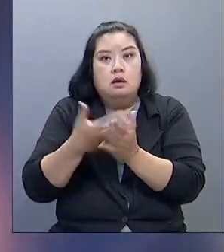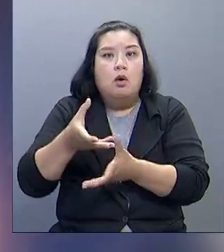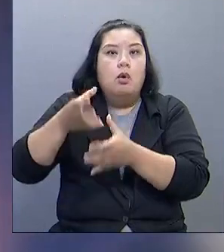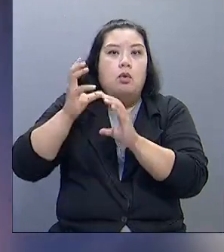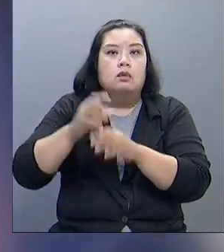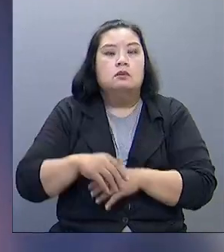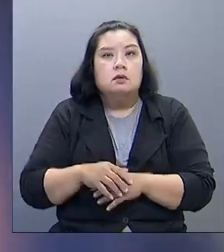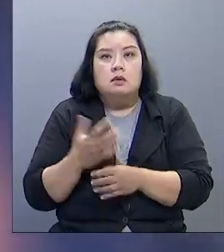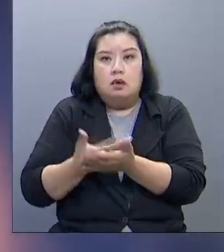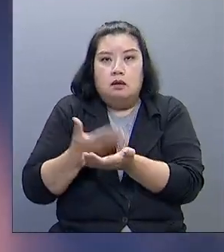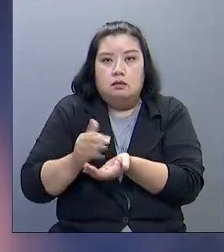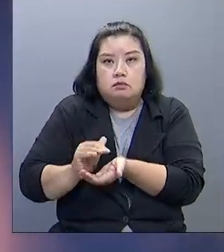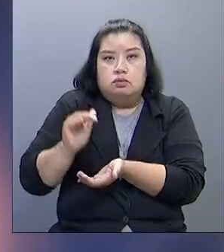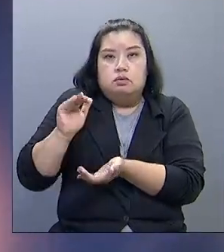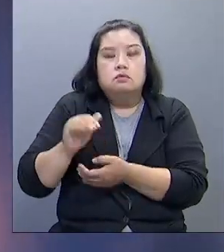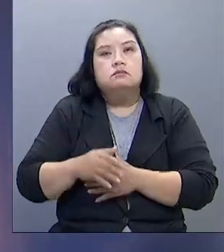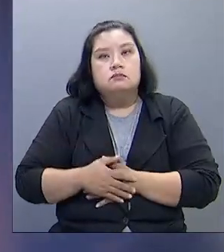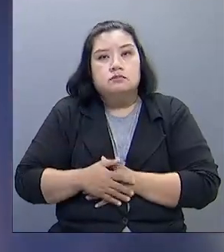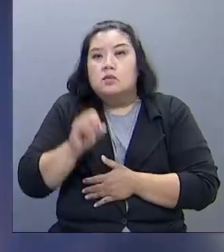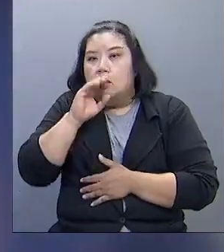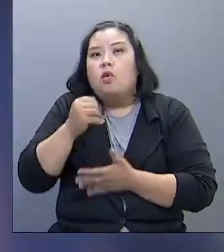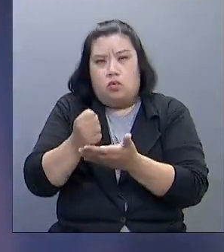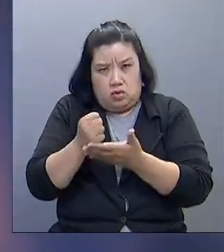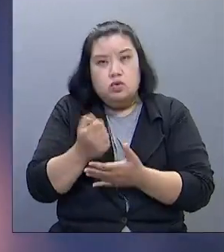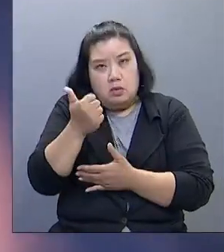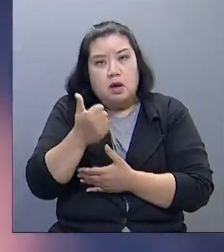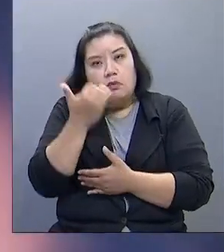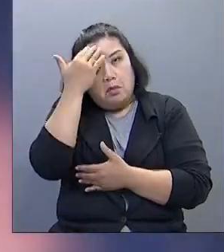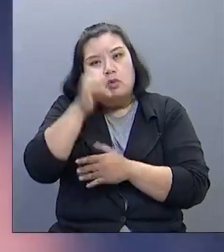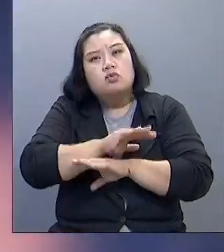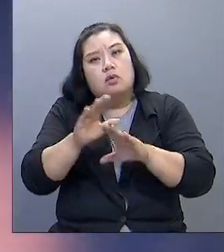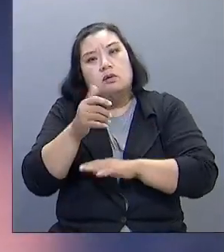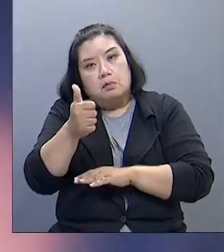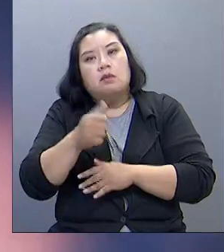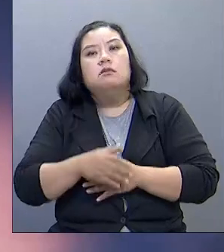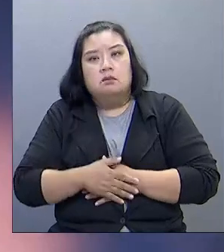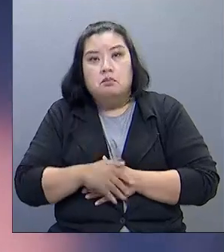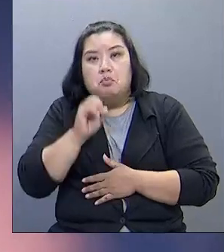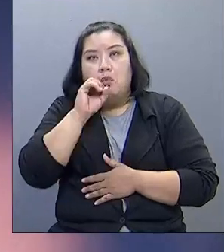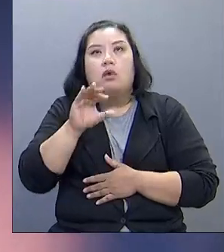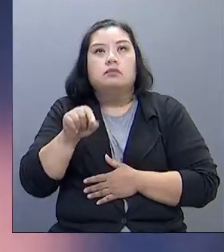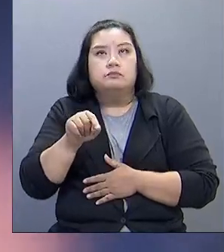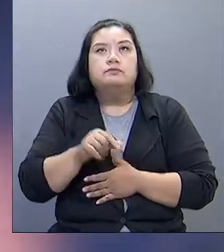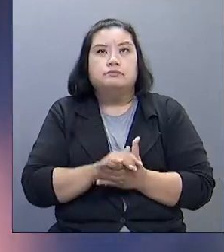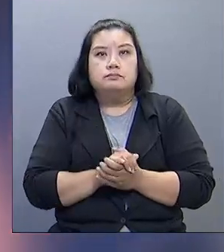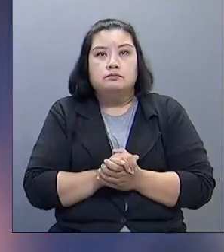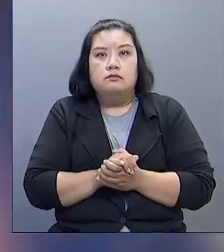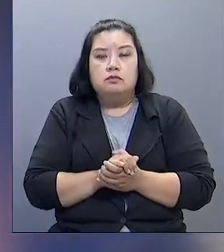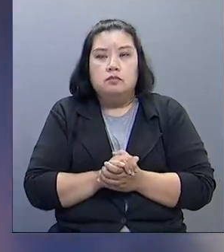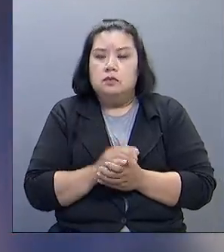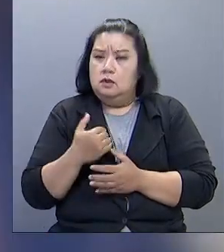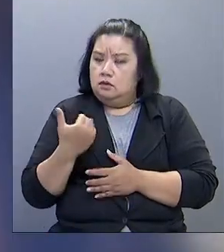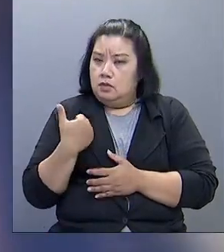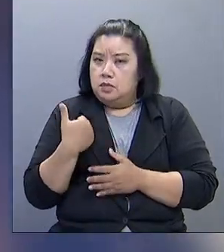แลทำเรื่องให้เขาทำเรื่ยกเลิกให้นะครับเด๋วว่ admissionsท